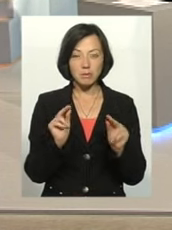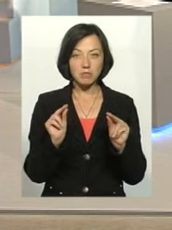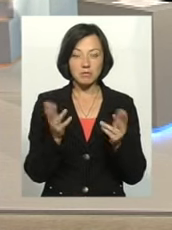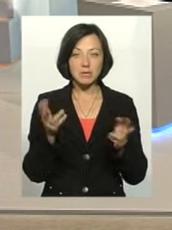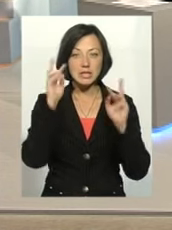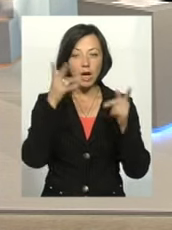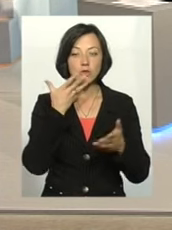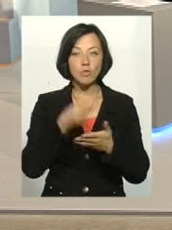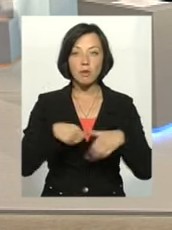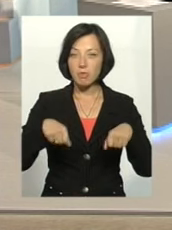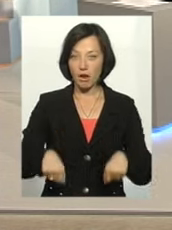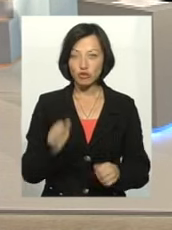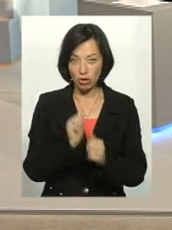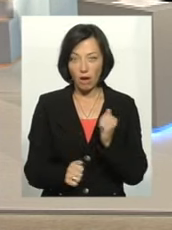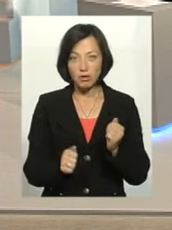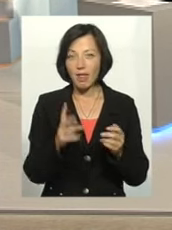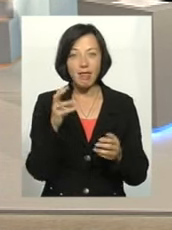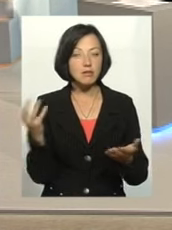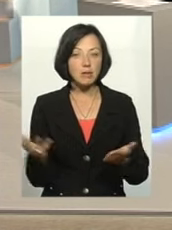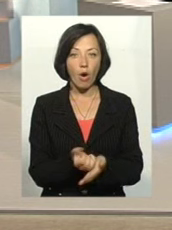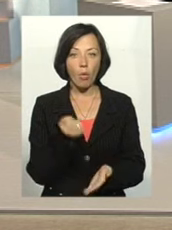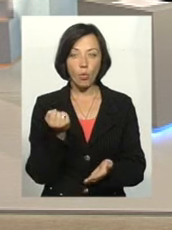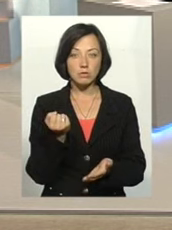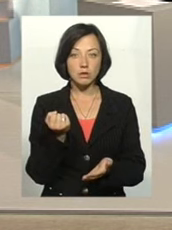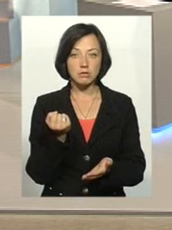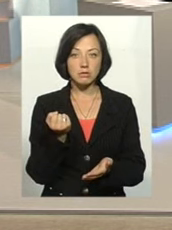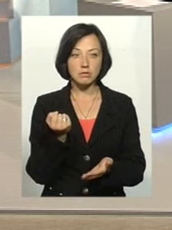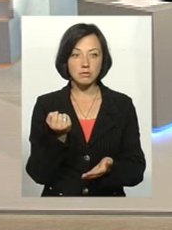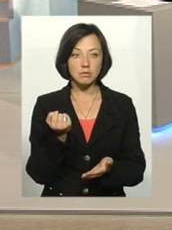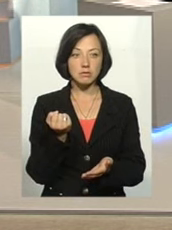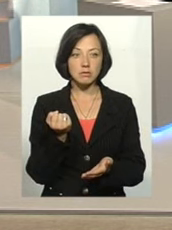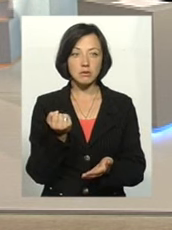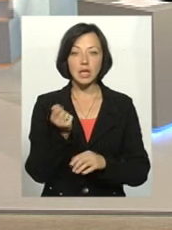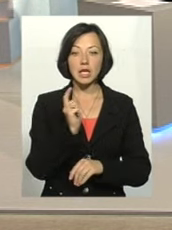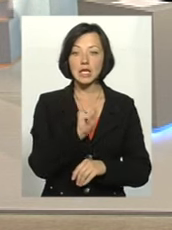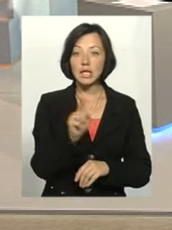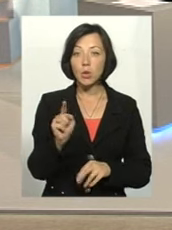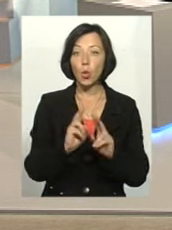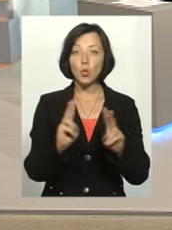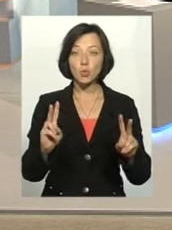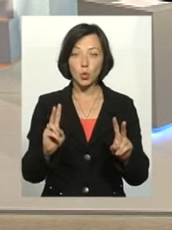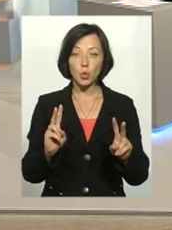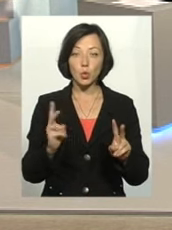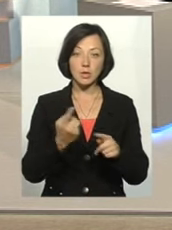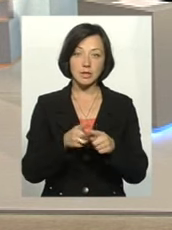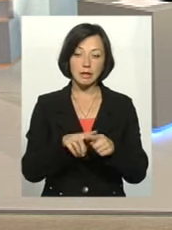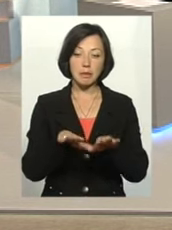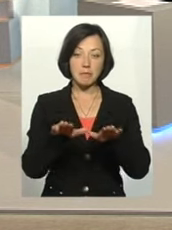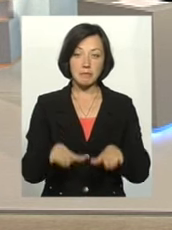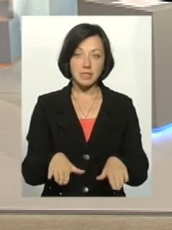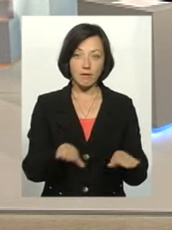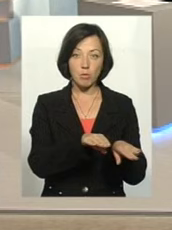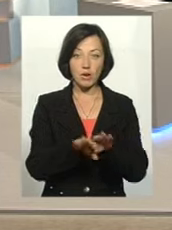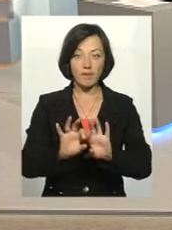Як часто вони не знаходять тих, хто би їм це на місцевому рівні